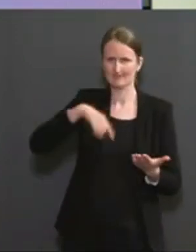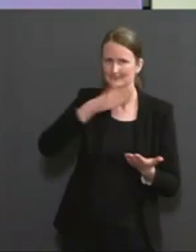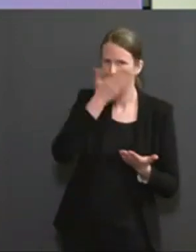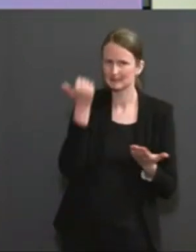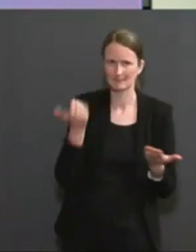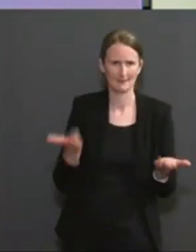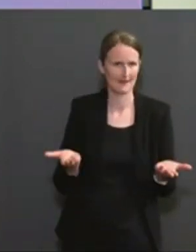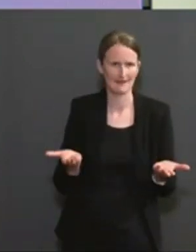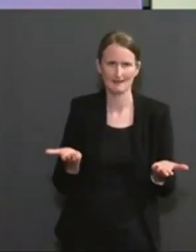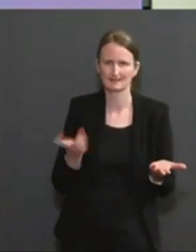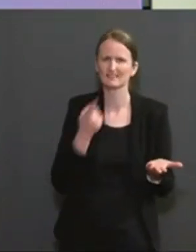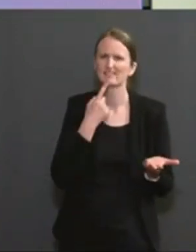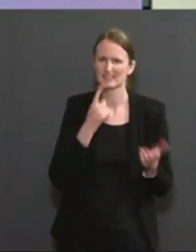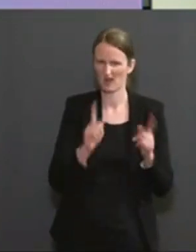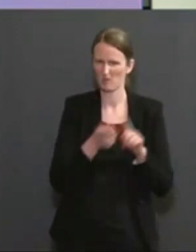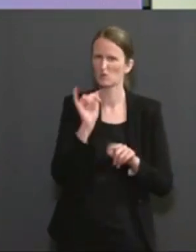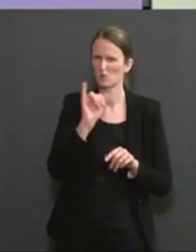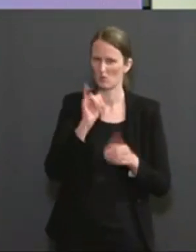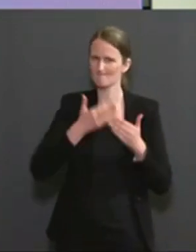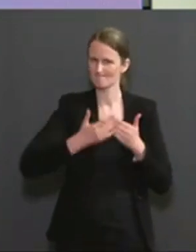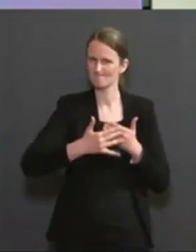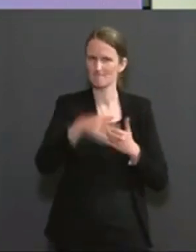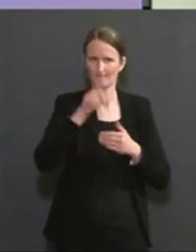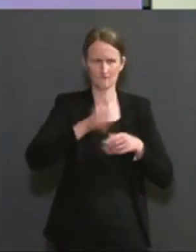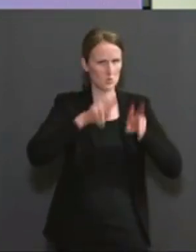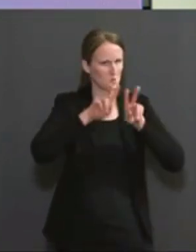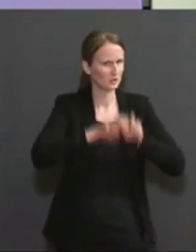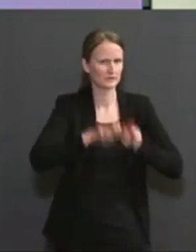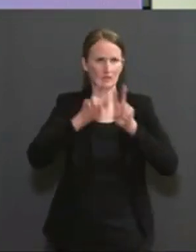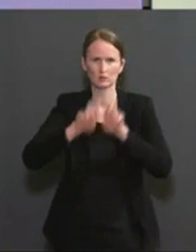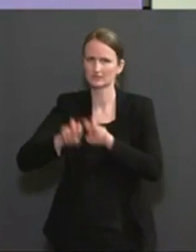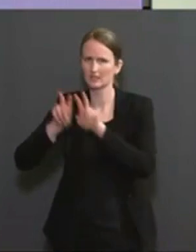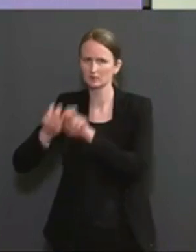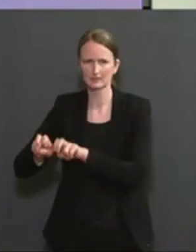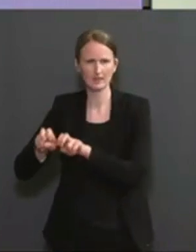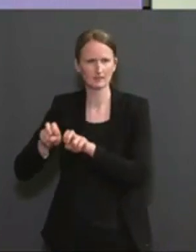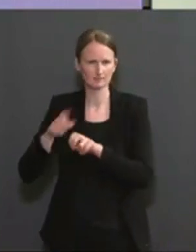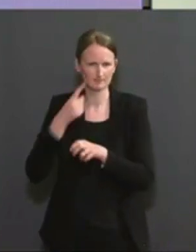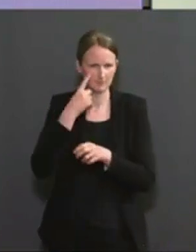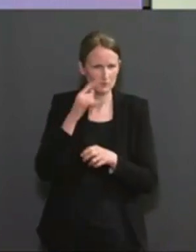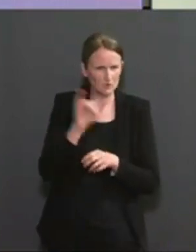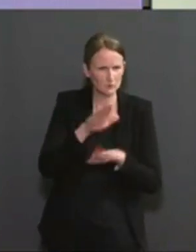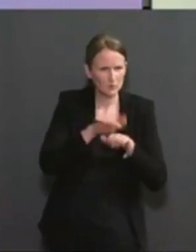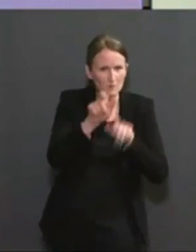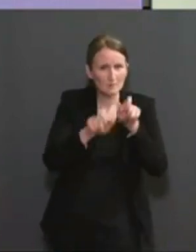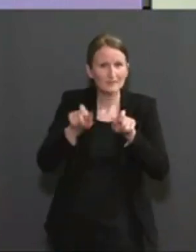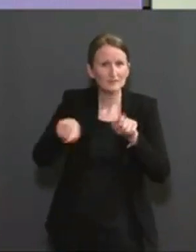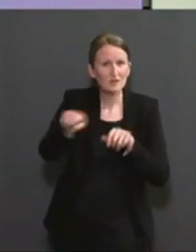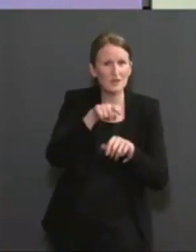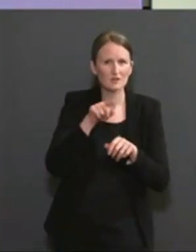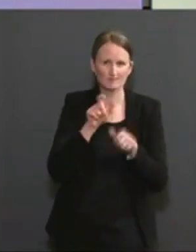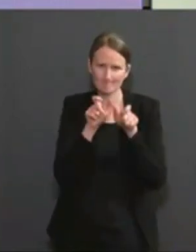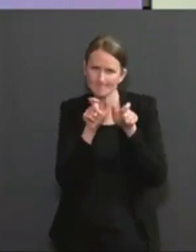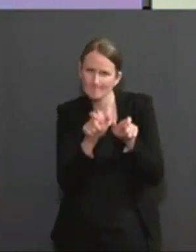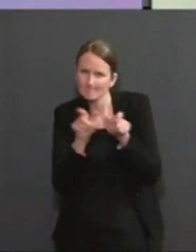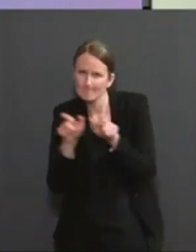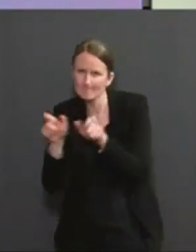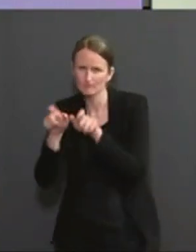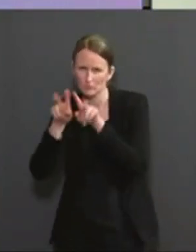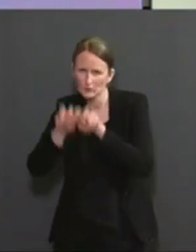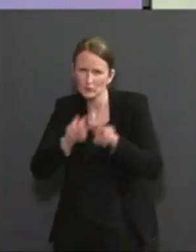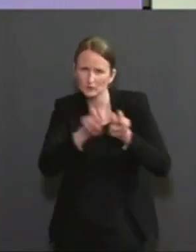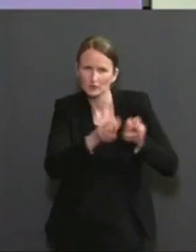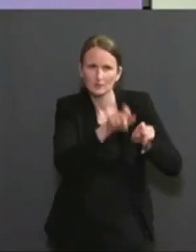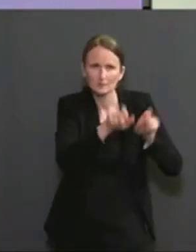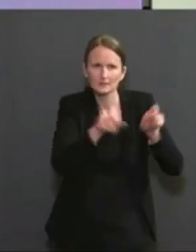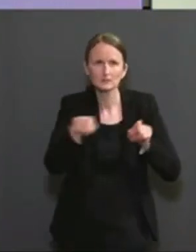d'études bien faites de suivi des personnes qui ont ce genre de plainte. Heureusement, je le rappelle, la majorité des